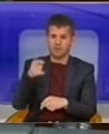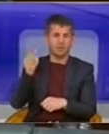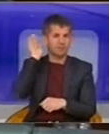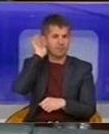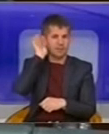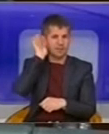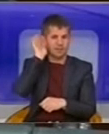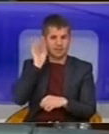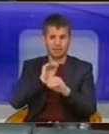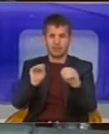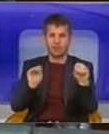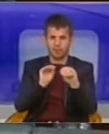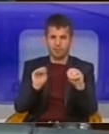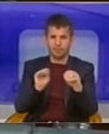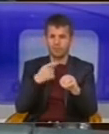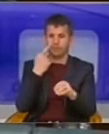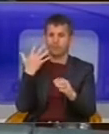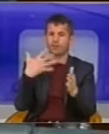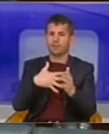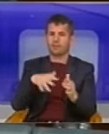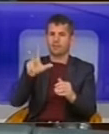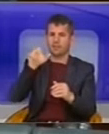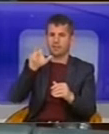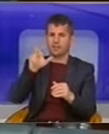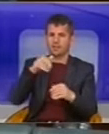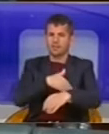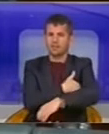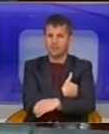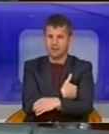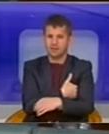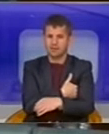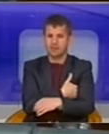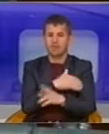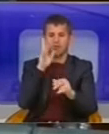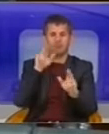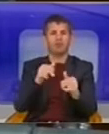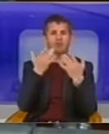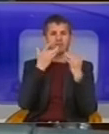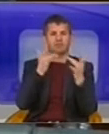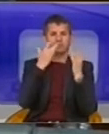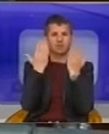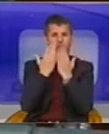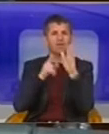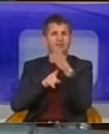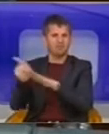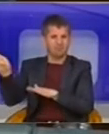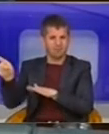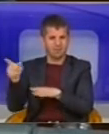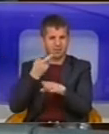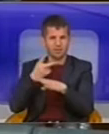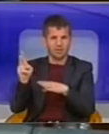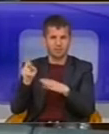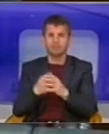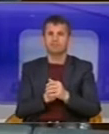Ministrisë Arsimit, rrëth 5.300 nxënës e kanë lëshuar shkollën dhe kanë migruar. Kjo i